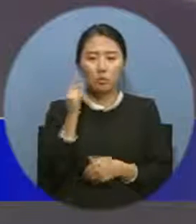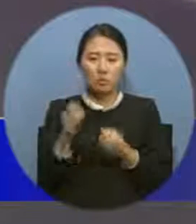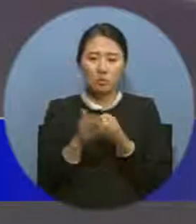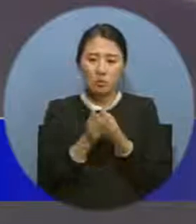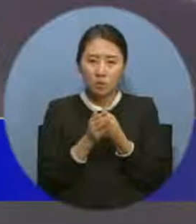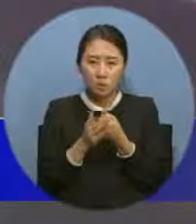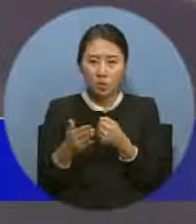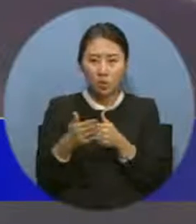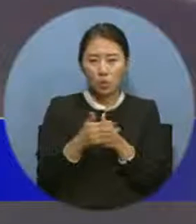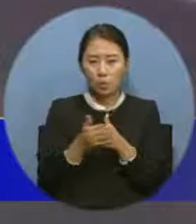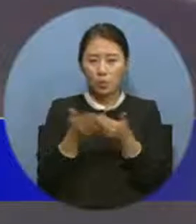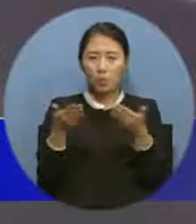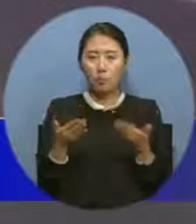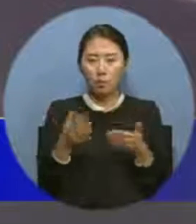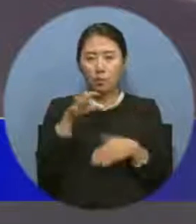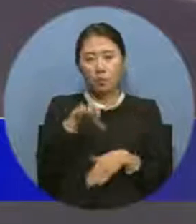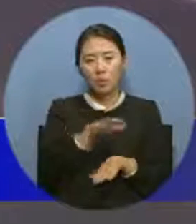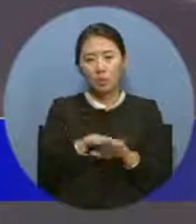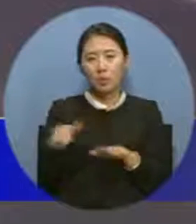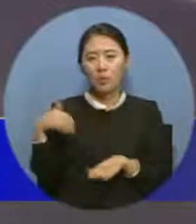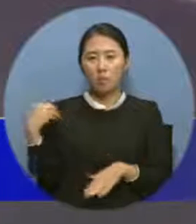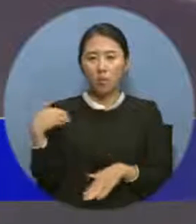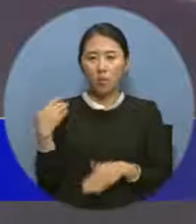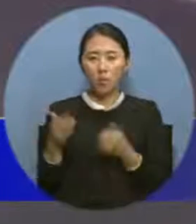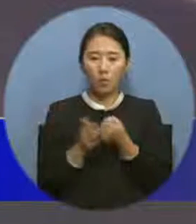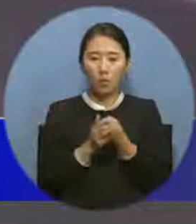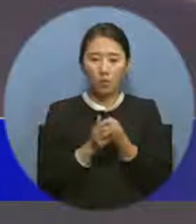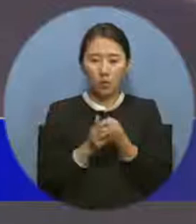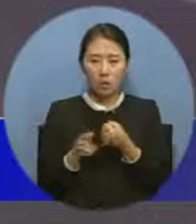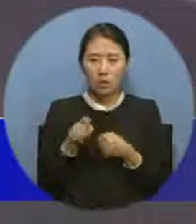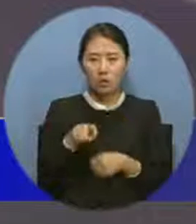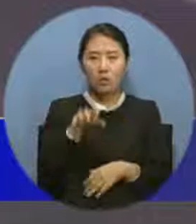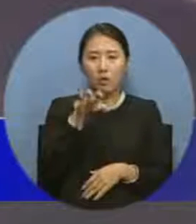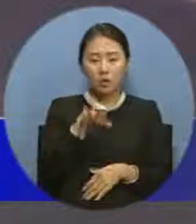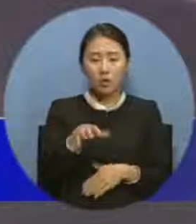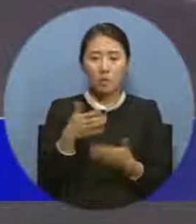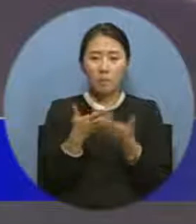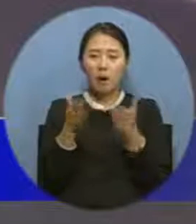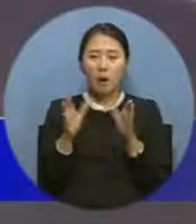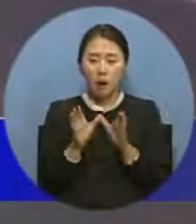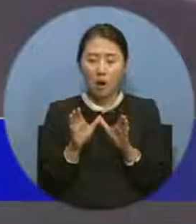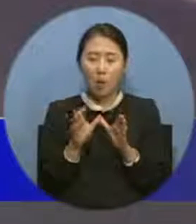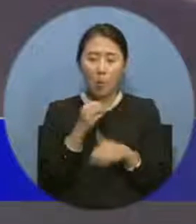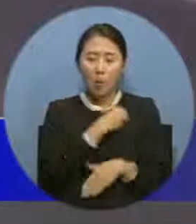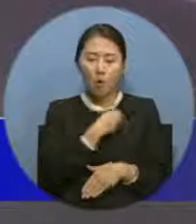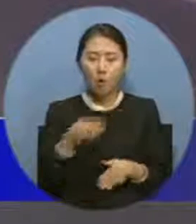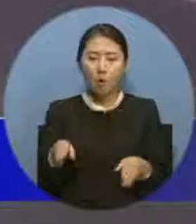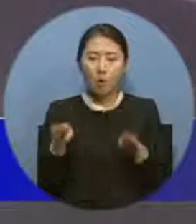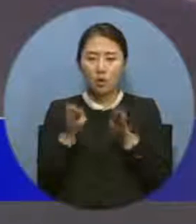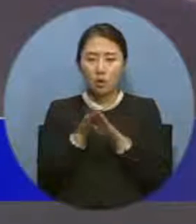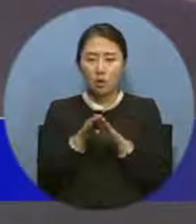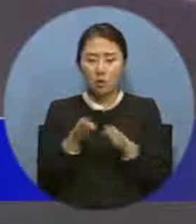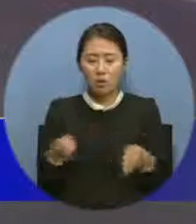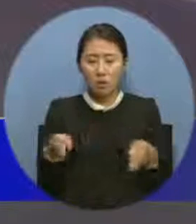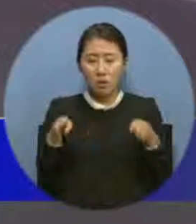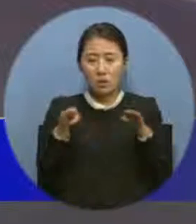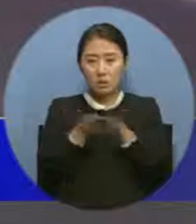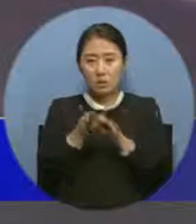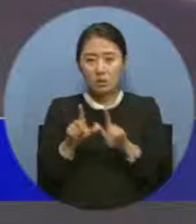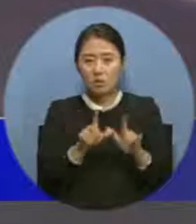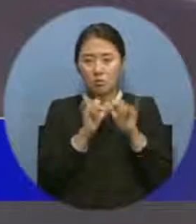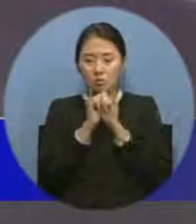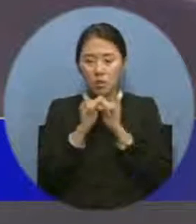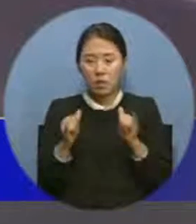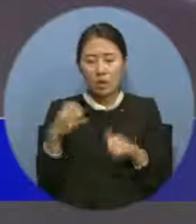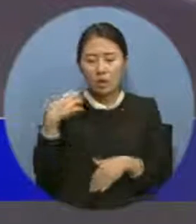도움을 받을 만한데 도 잘 모르기 때문입니다 여기서 마을에 간 의 규모가 또한 그 주민들이 감당하기에는 너무